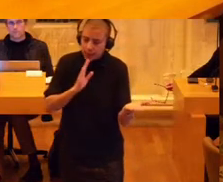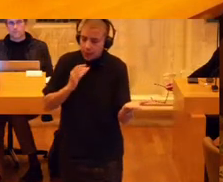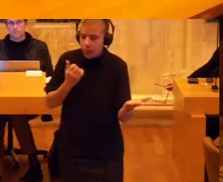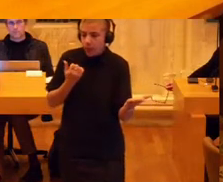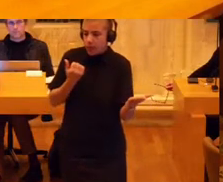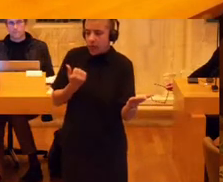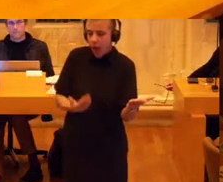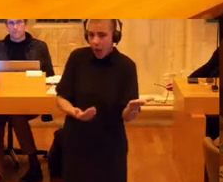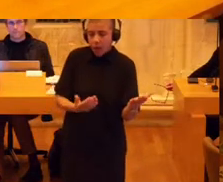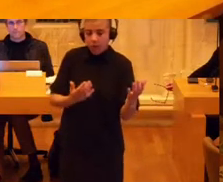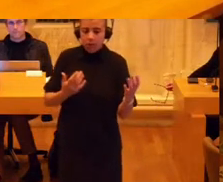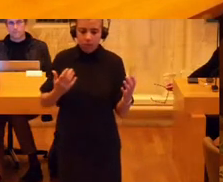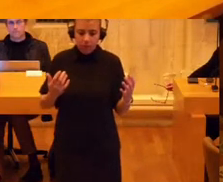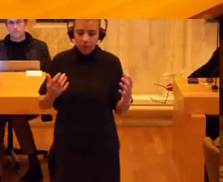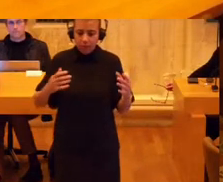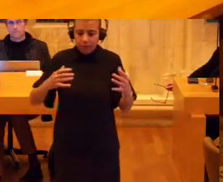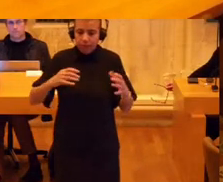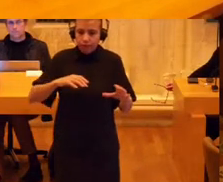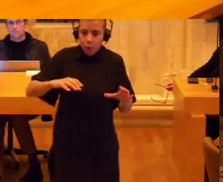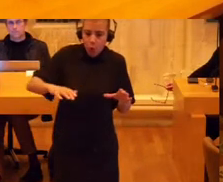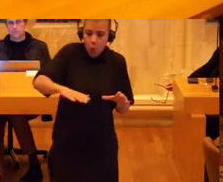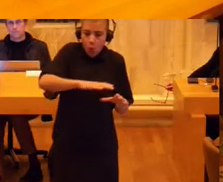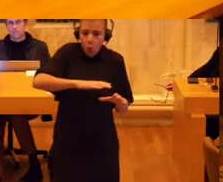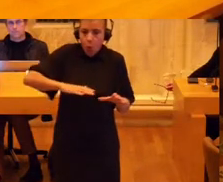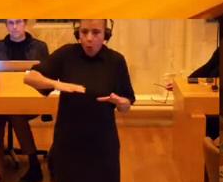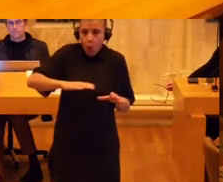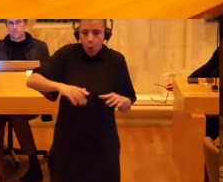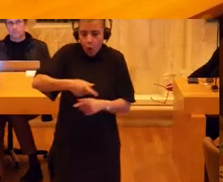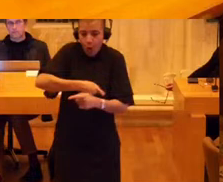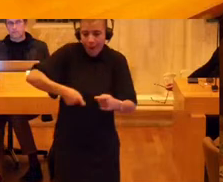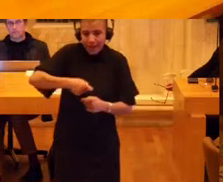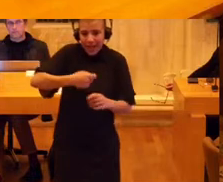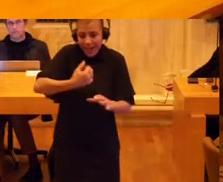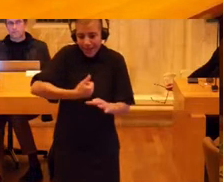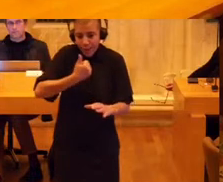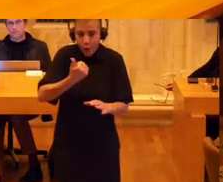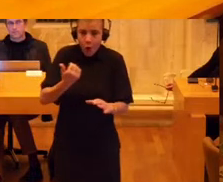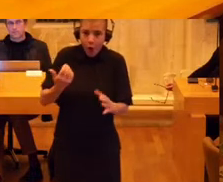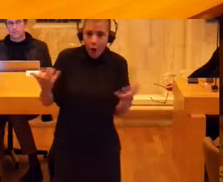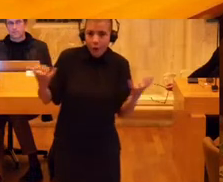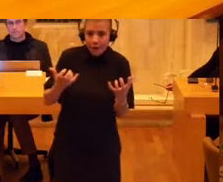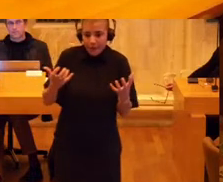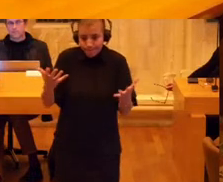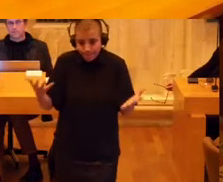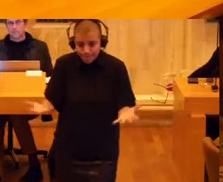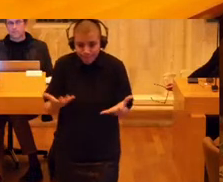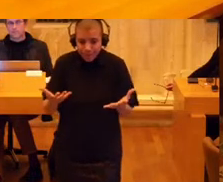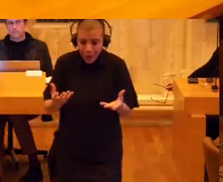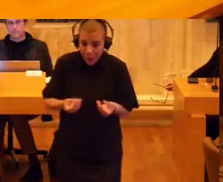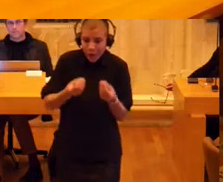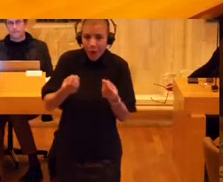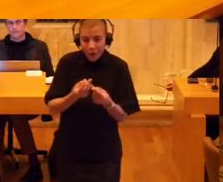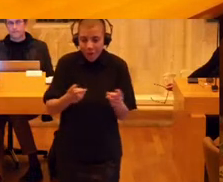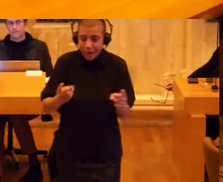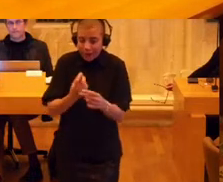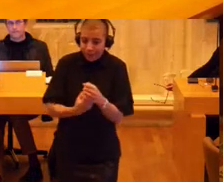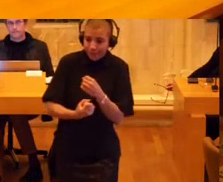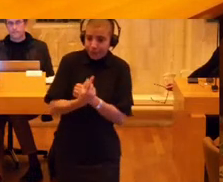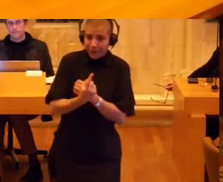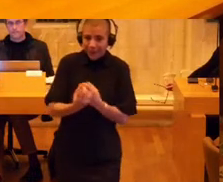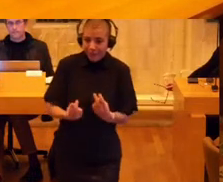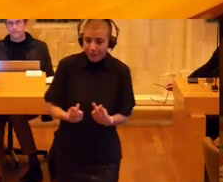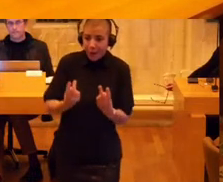commerces locaux et indépendants, notamment, qui font la spécificité et le charme de notre ville, mais aussi de la